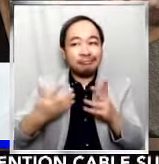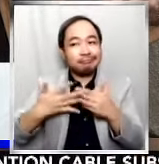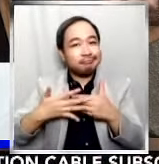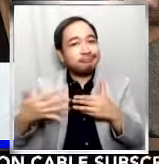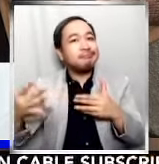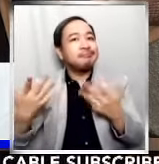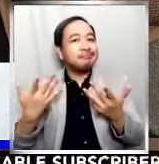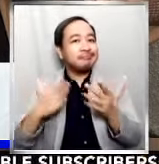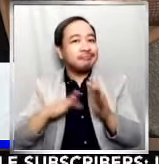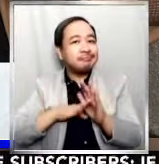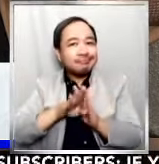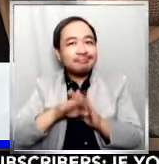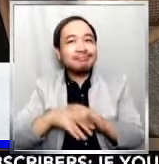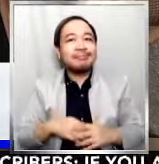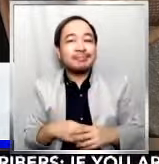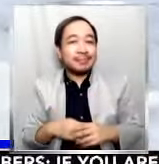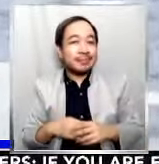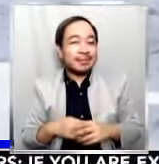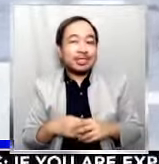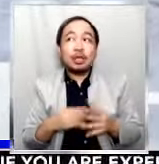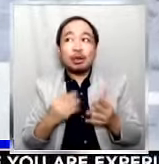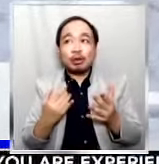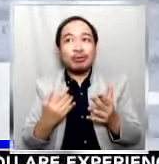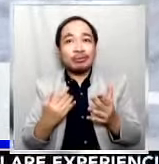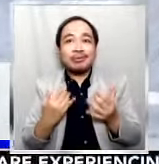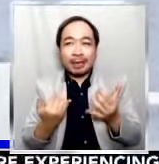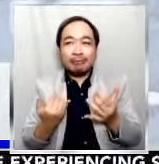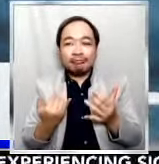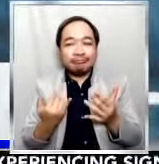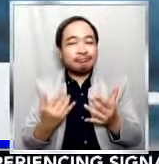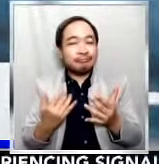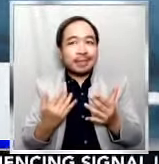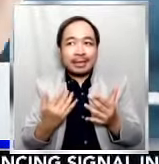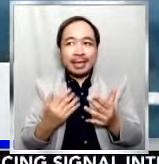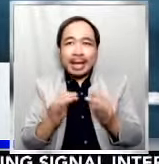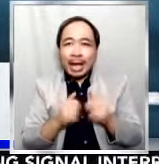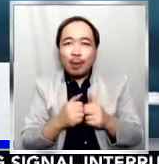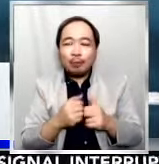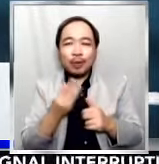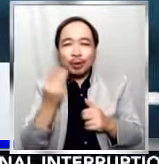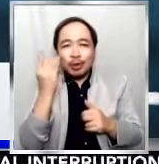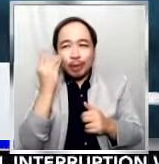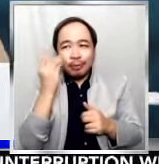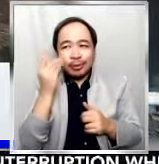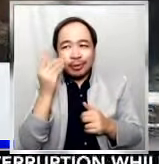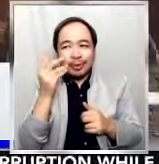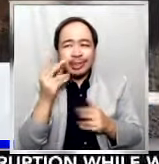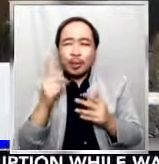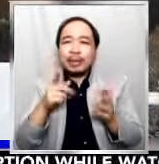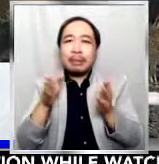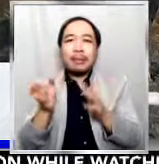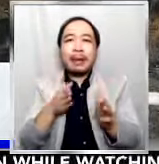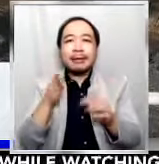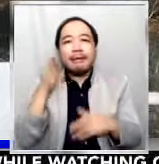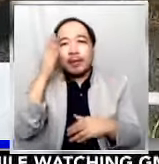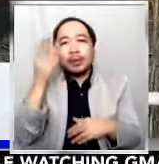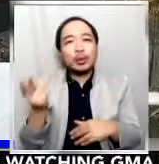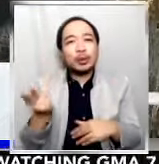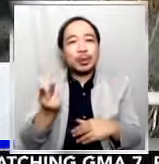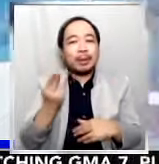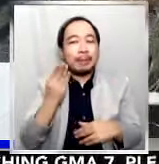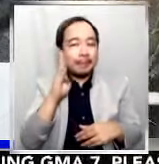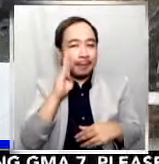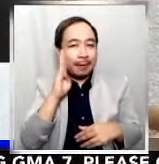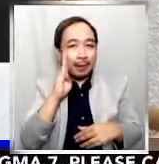So, the rest is history. Ano kaya ang tingin ni Dom sa future nila together ni Bea? I can see our